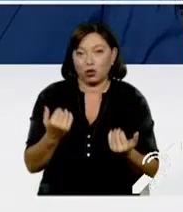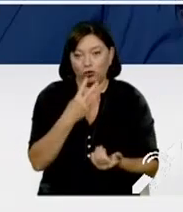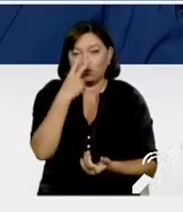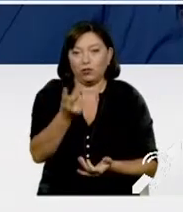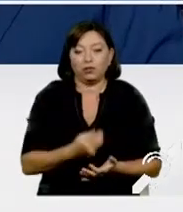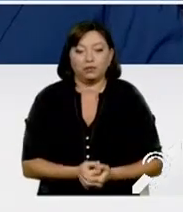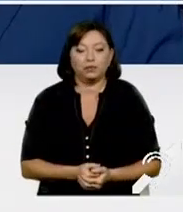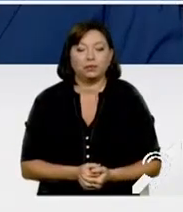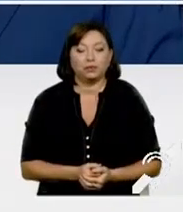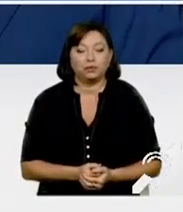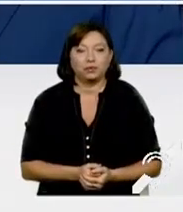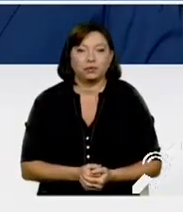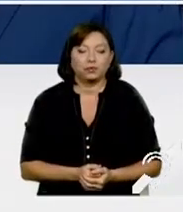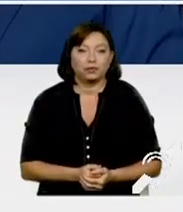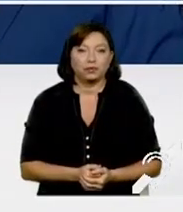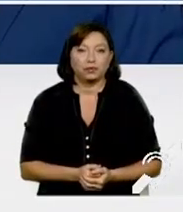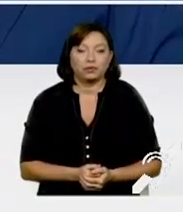Natalia, bună seara, te ascultăm!